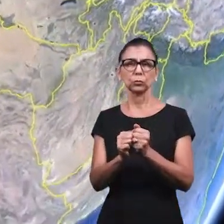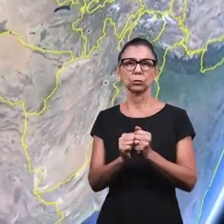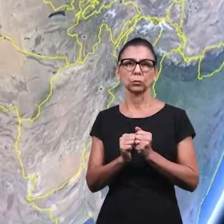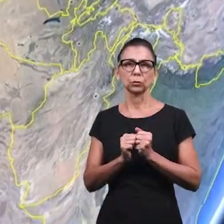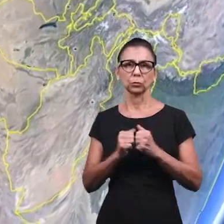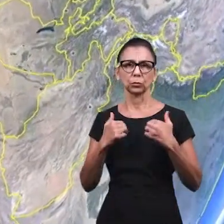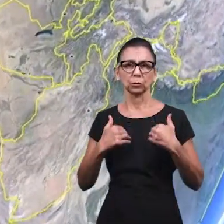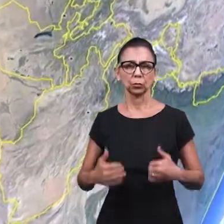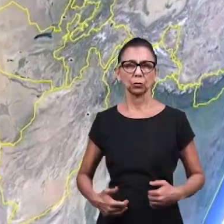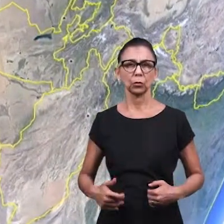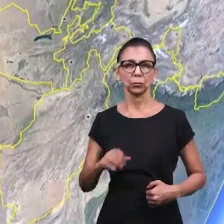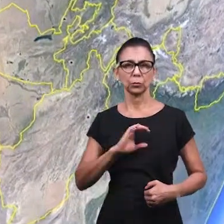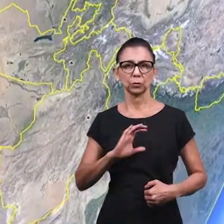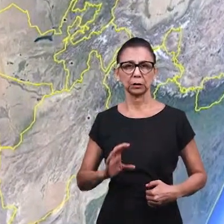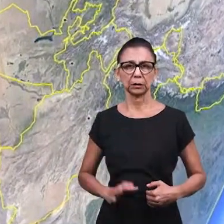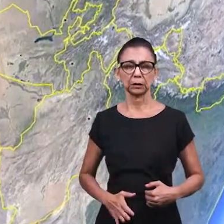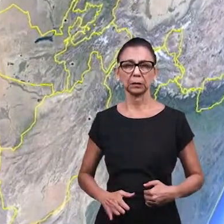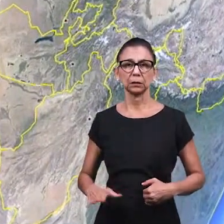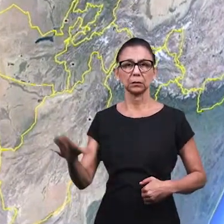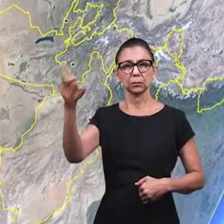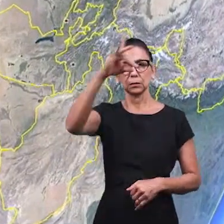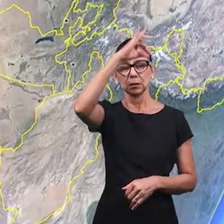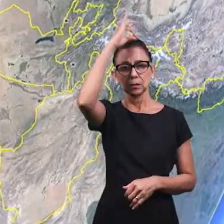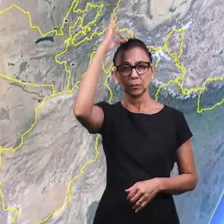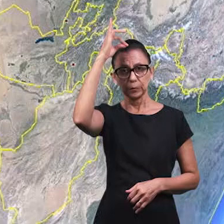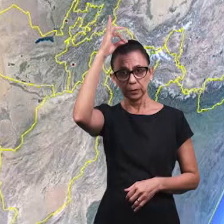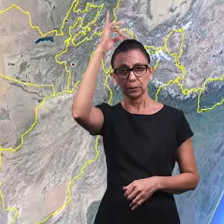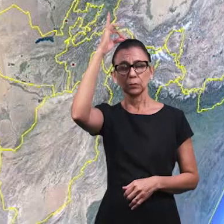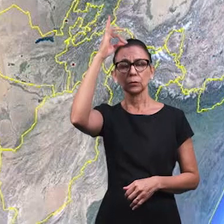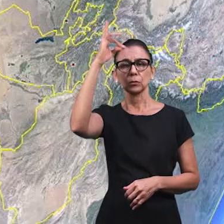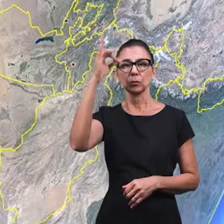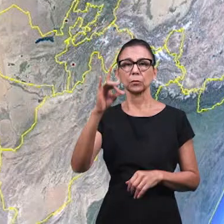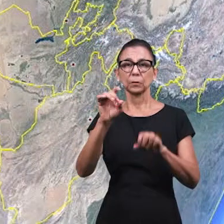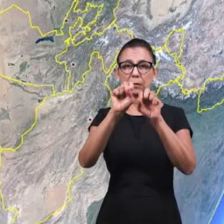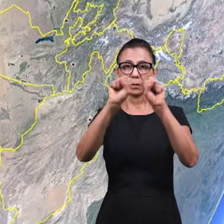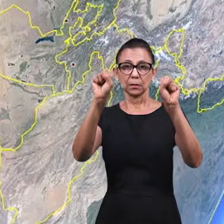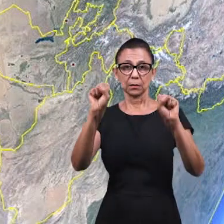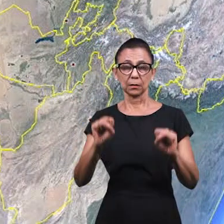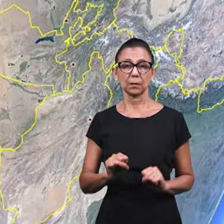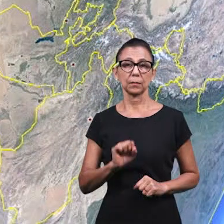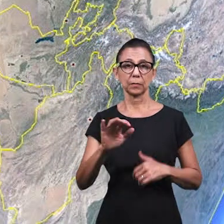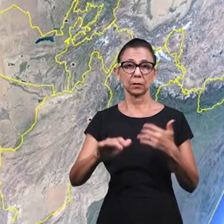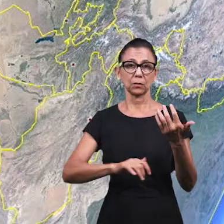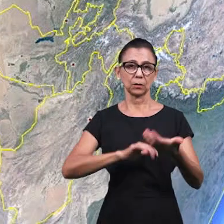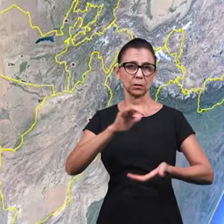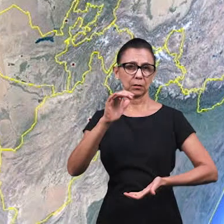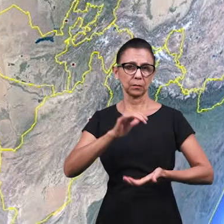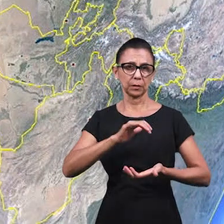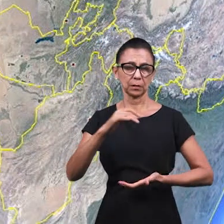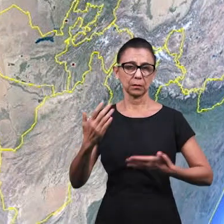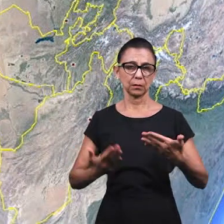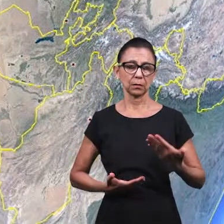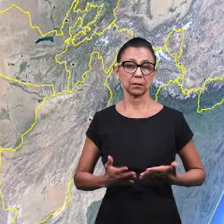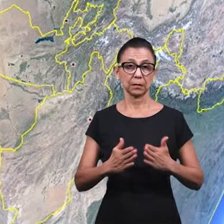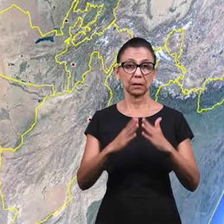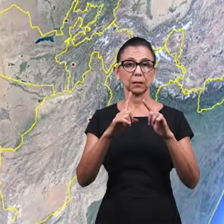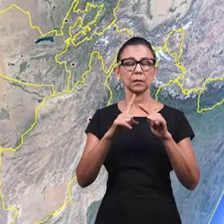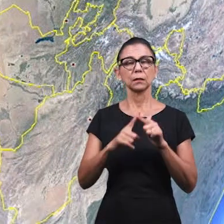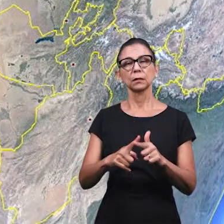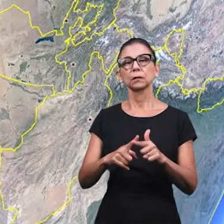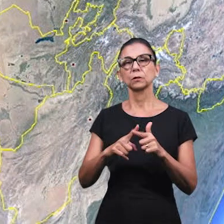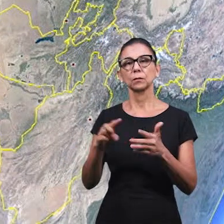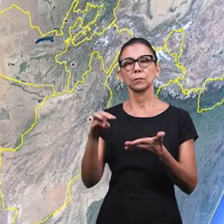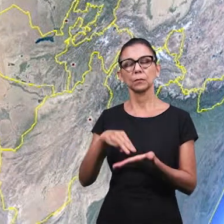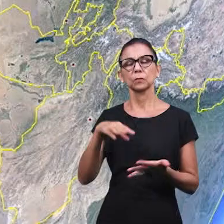corps et dans un même esprit. À travers le système de transmission les membres de l'Église chrétienne Maranatha de toute